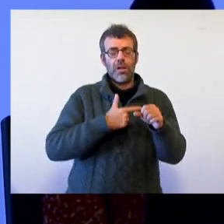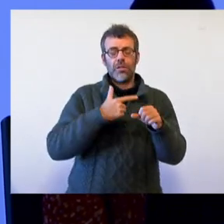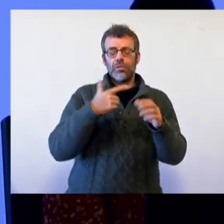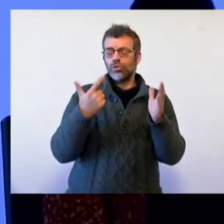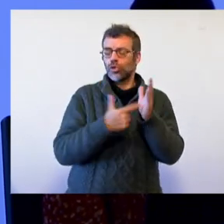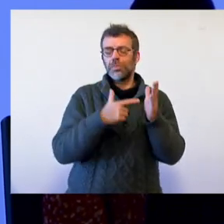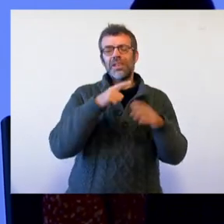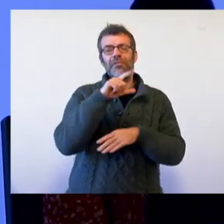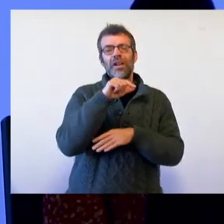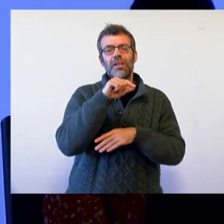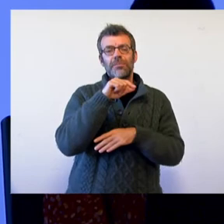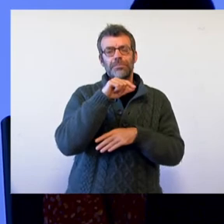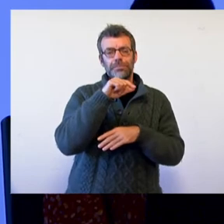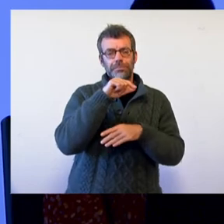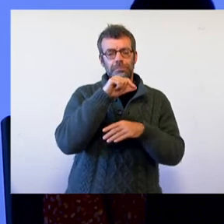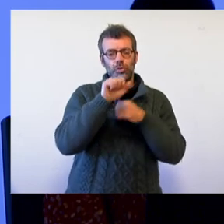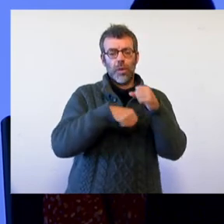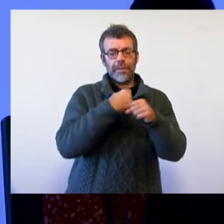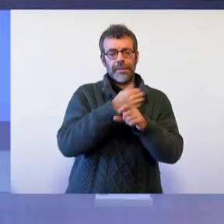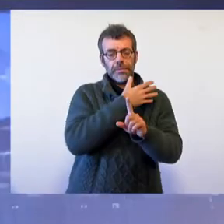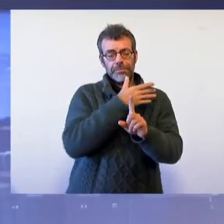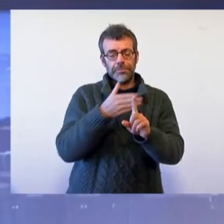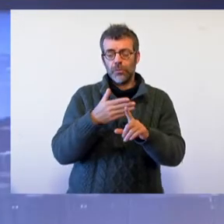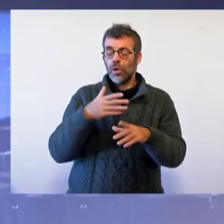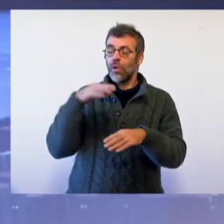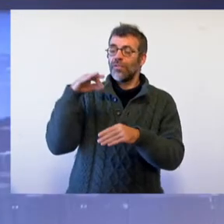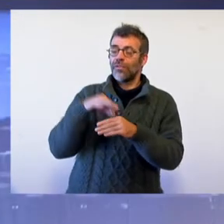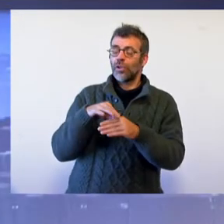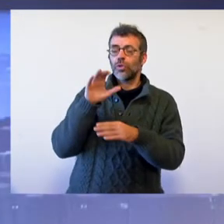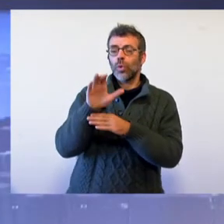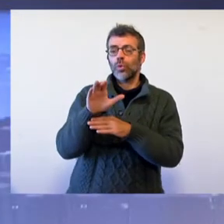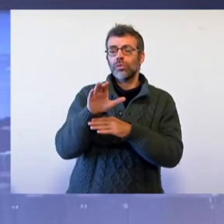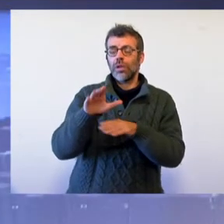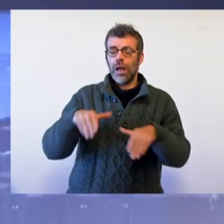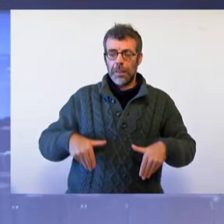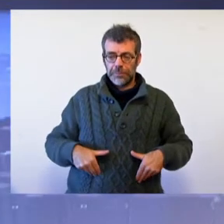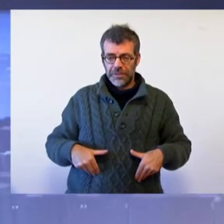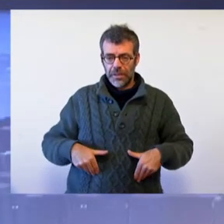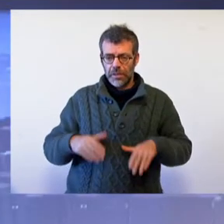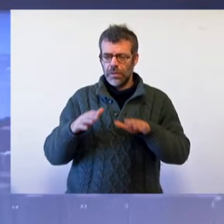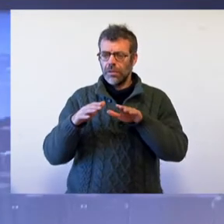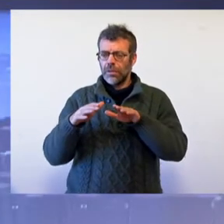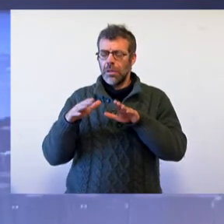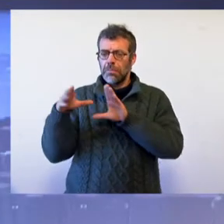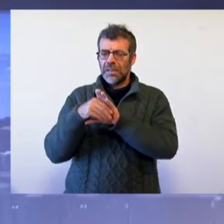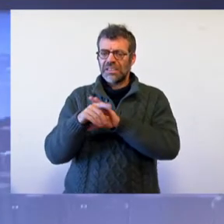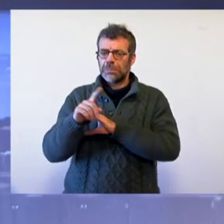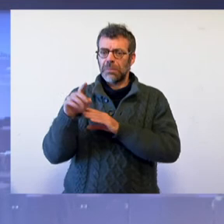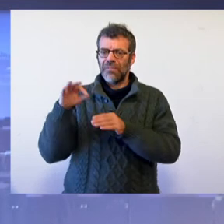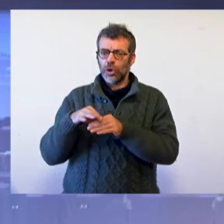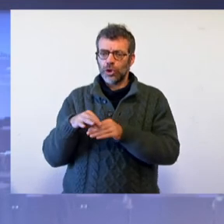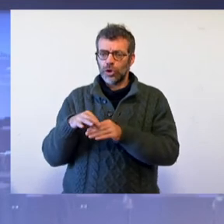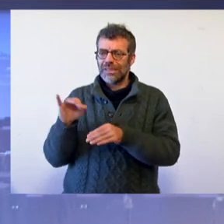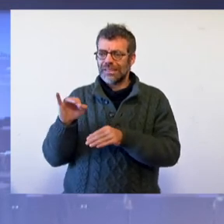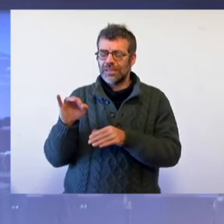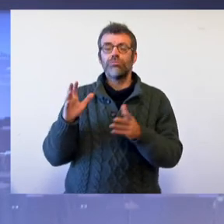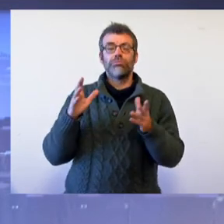OK. Je mets aux voix, qui est contre, qui s'abstient, qui ne prend pas part au vote, unanimité.